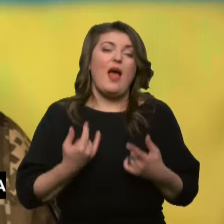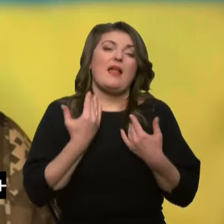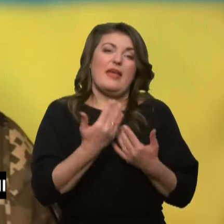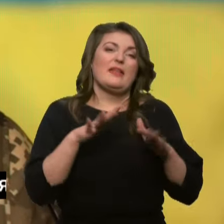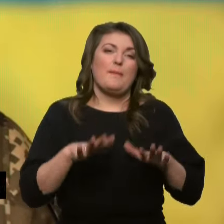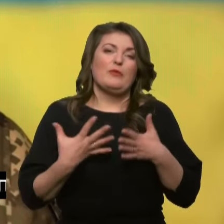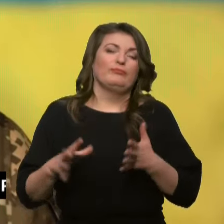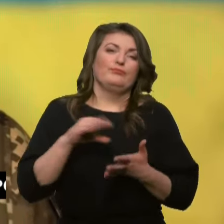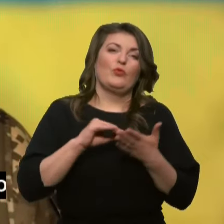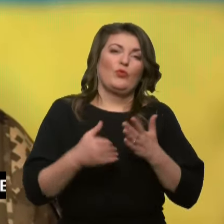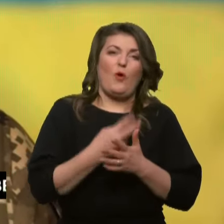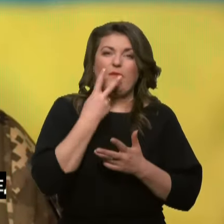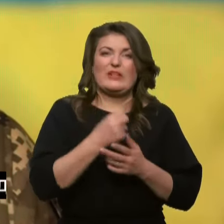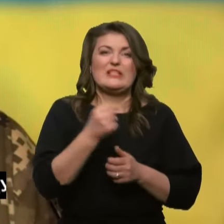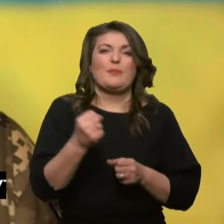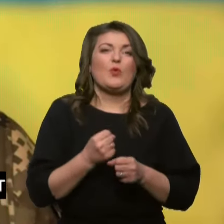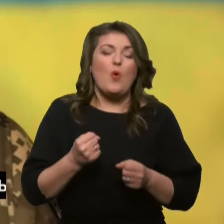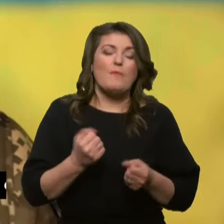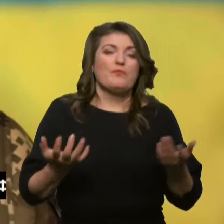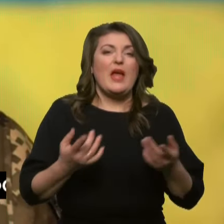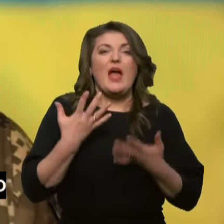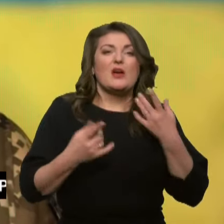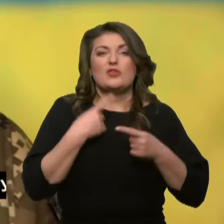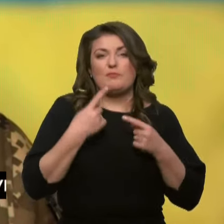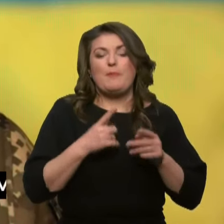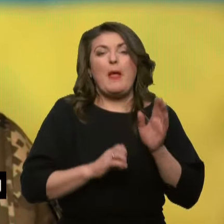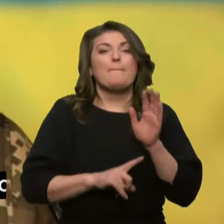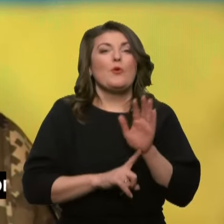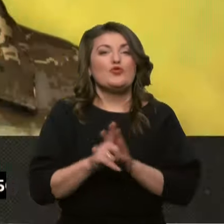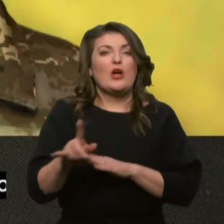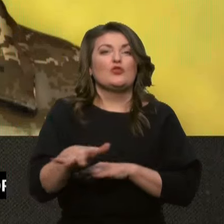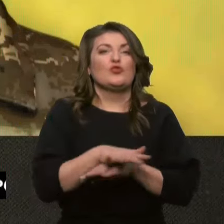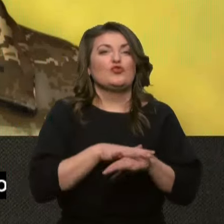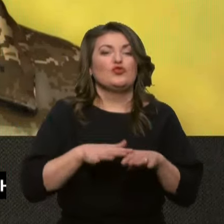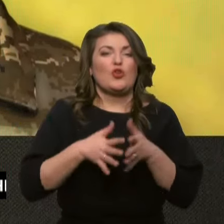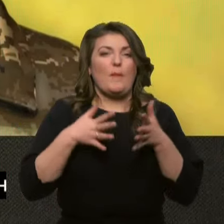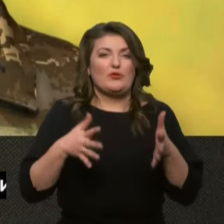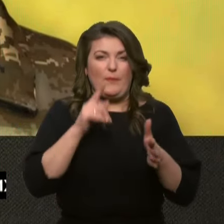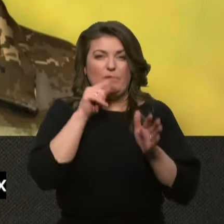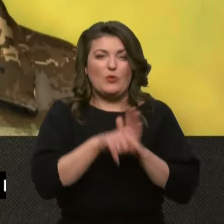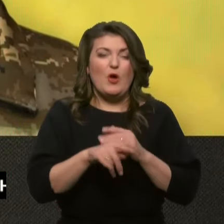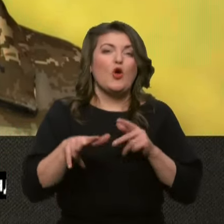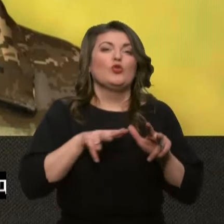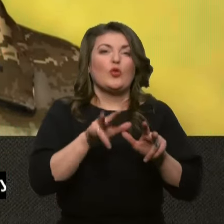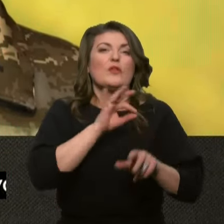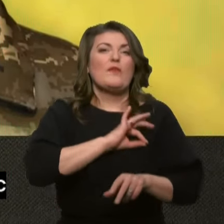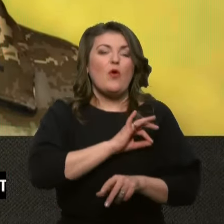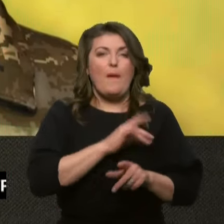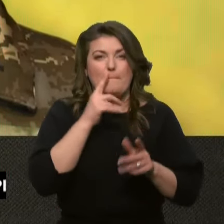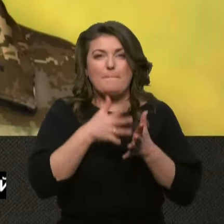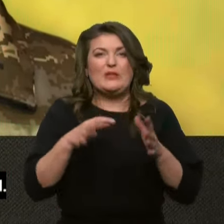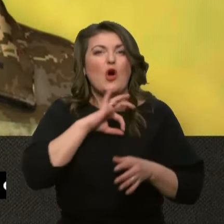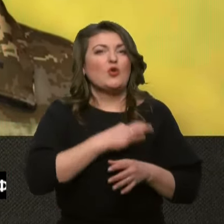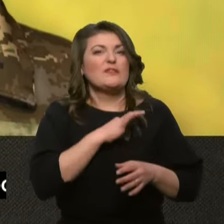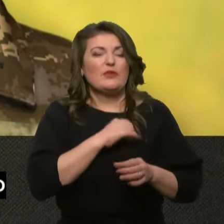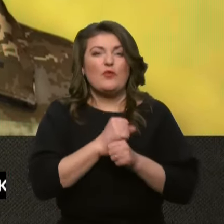місце зайде новий вид зброї. Якщо, скажімо, на початку широкомасштабного вторгнення, то дрони виконували більше